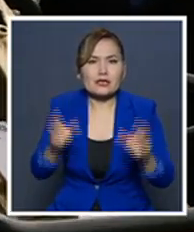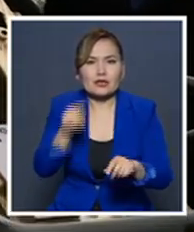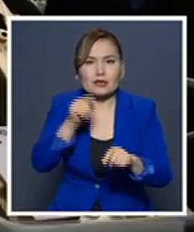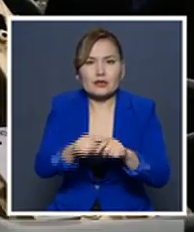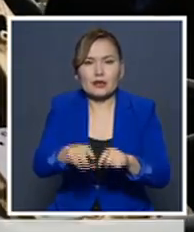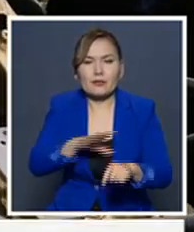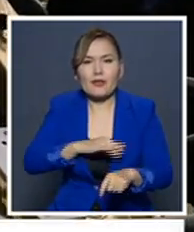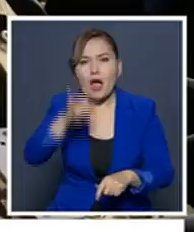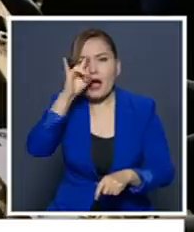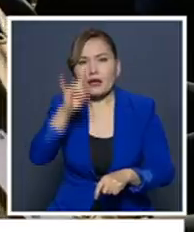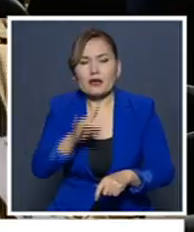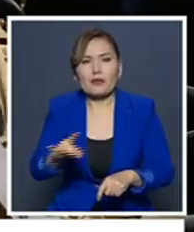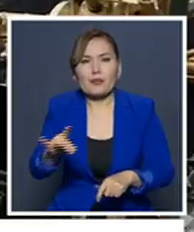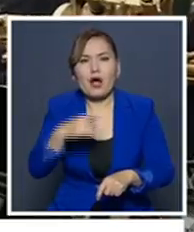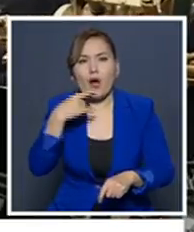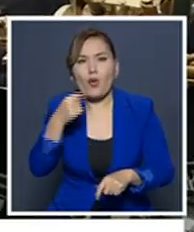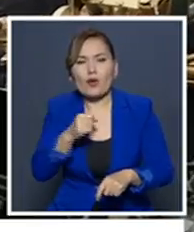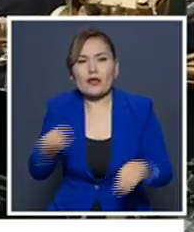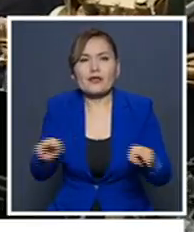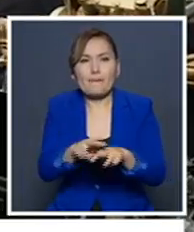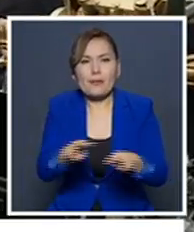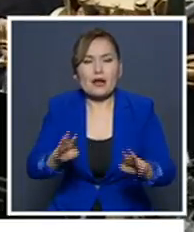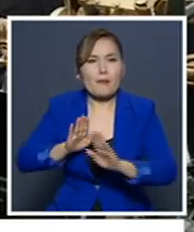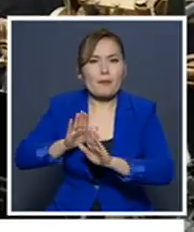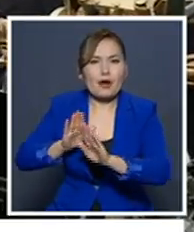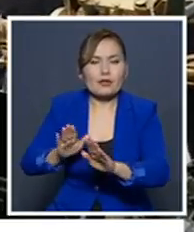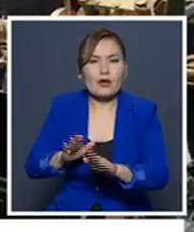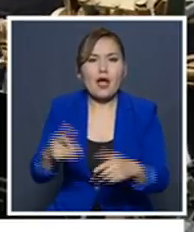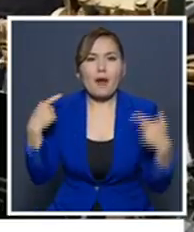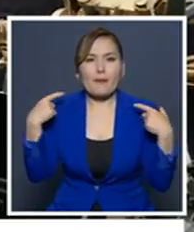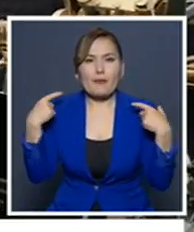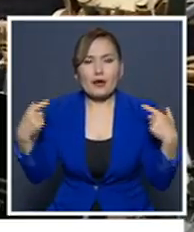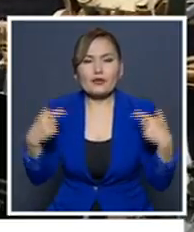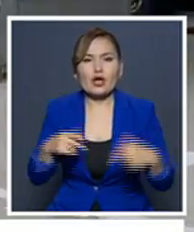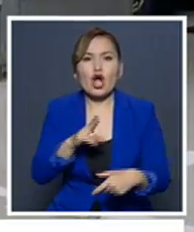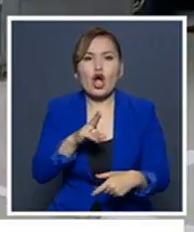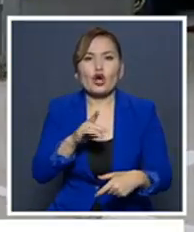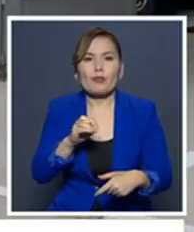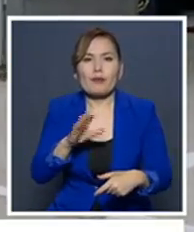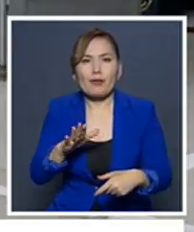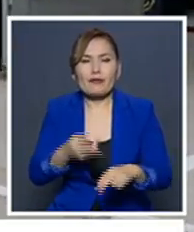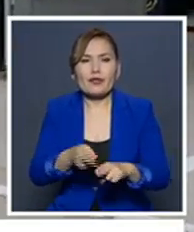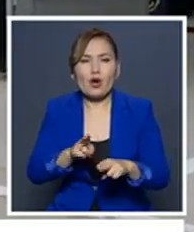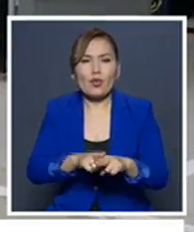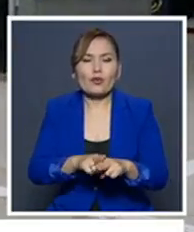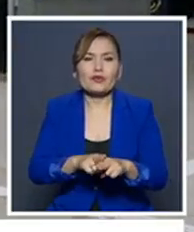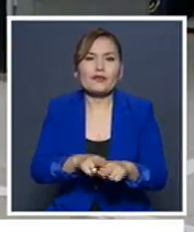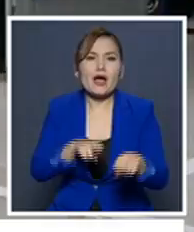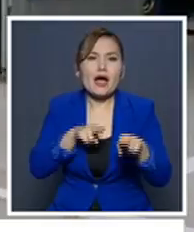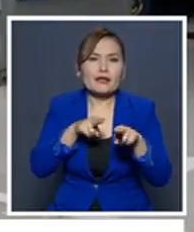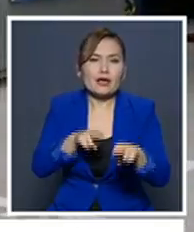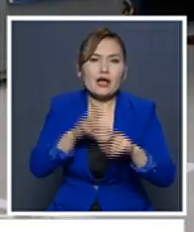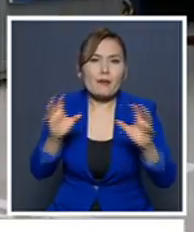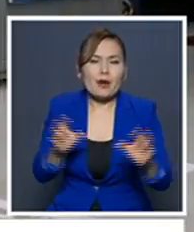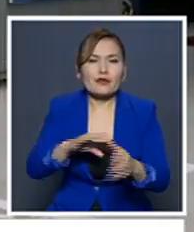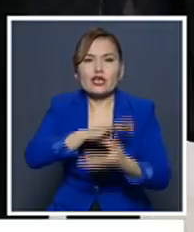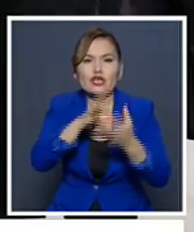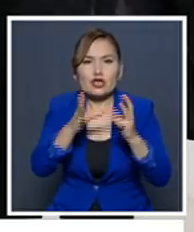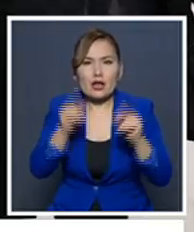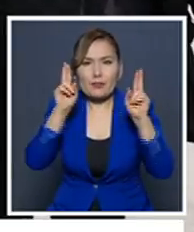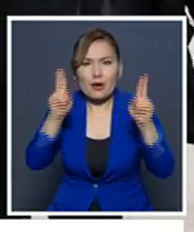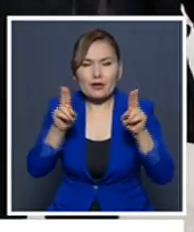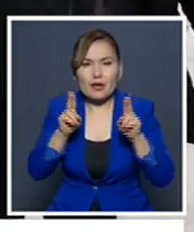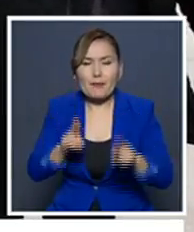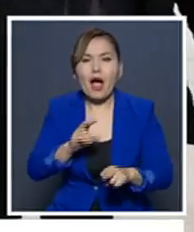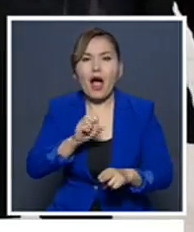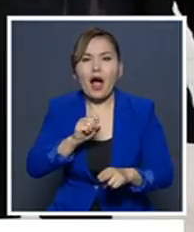тексерілді. Қазақстан Республикасының қорғаныс министрінің орынбасары генерал-майор Бақыт Құрманбаев оқ-дәрілерді сақтаудың жалпы жүйесі және